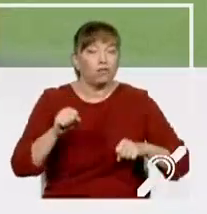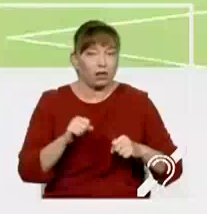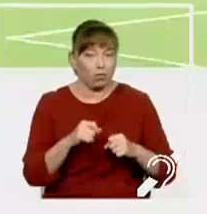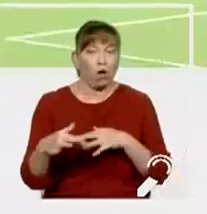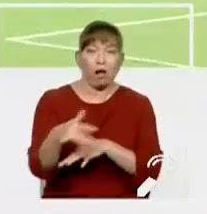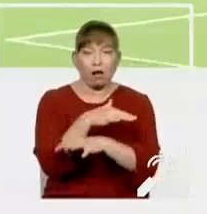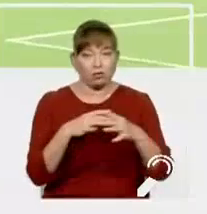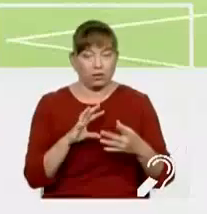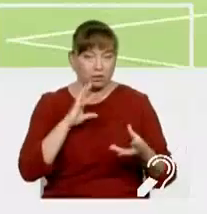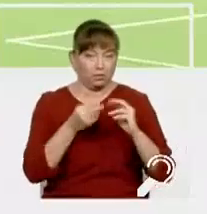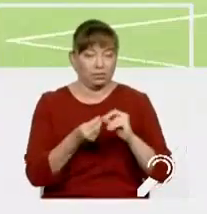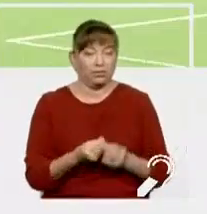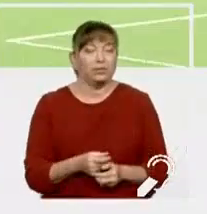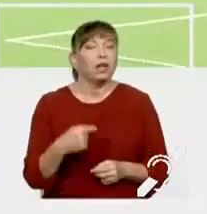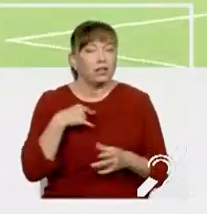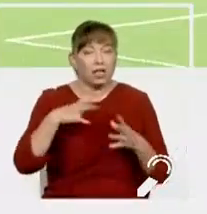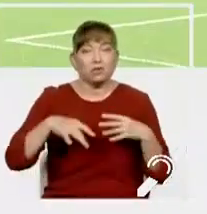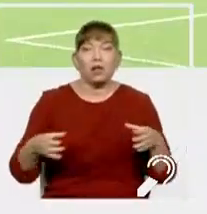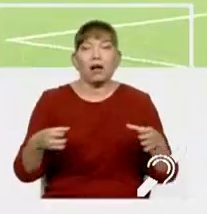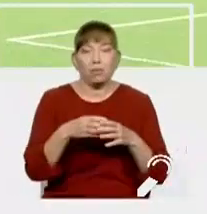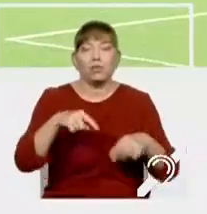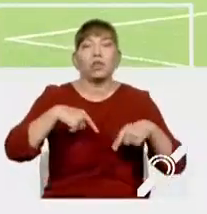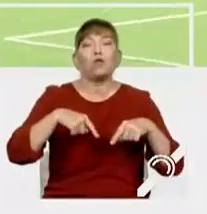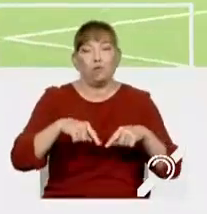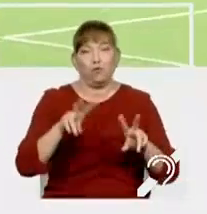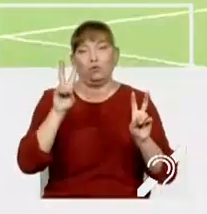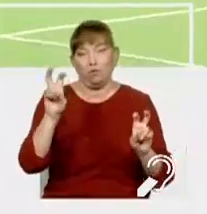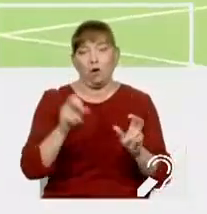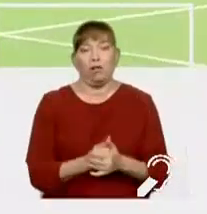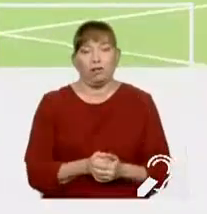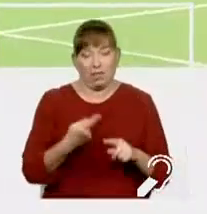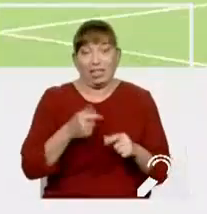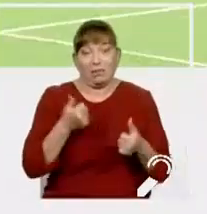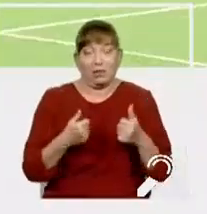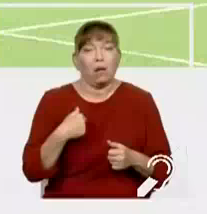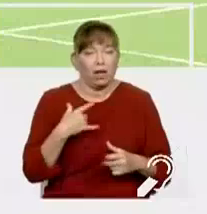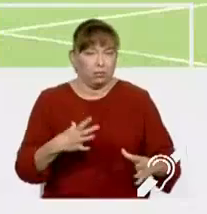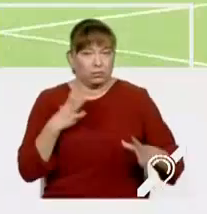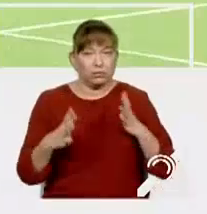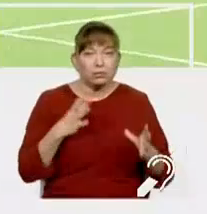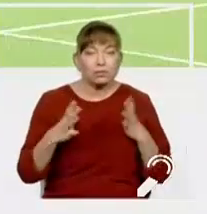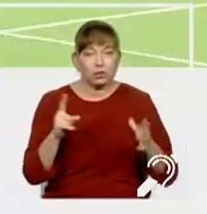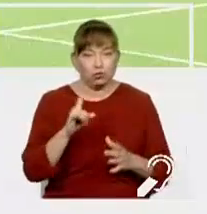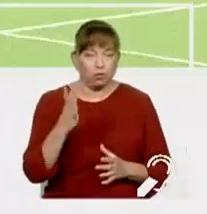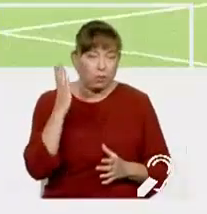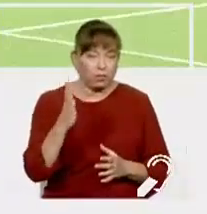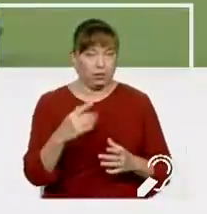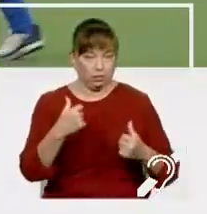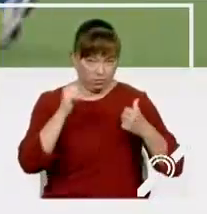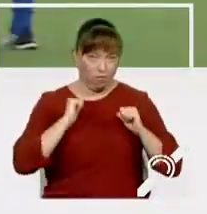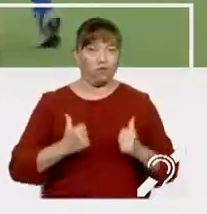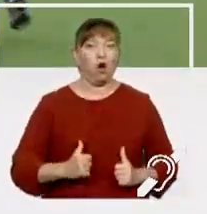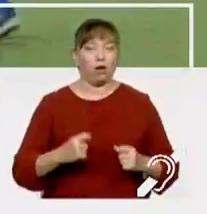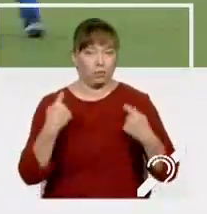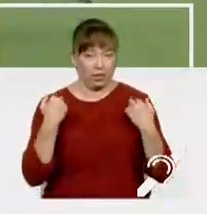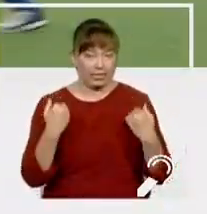socializare. Pasiunea pentru fotbal cred că ne unește la această competiție. Ne antrenăm periodic pentru a fi cât de cât în formă și